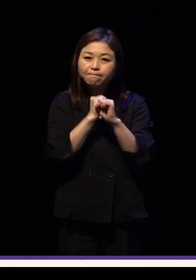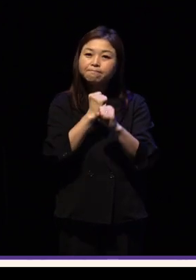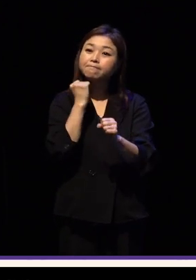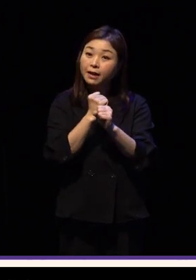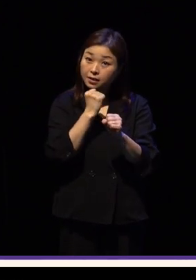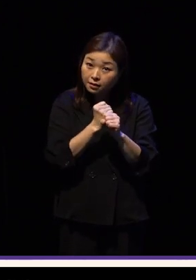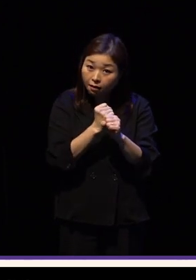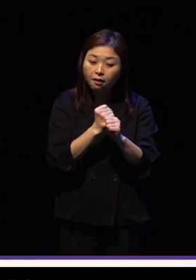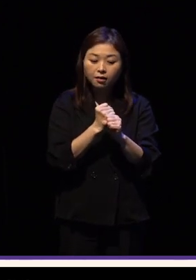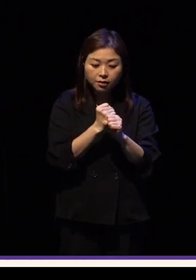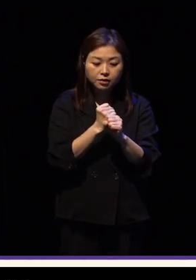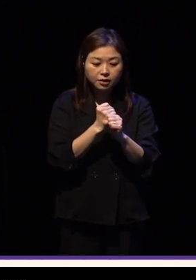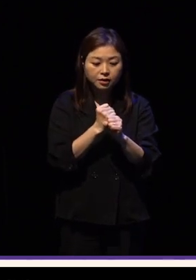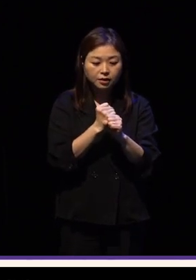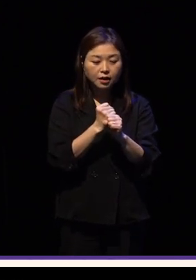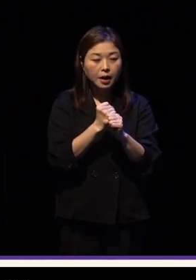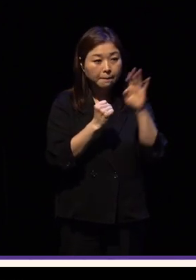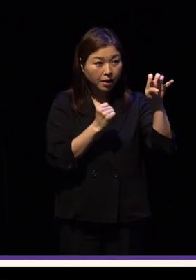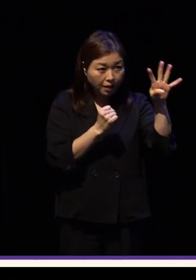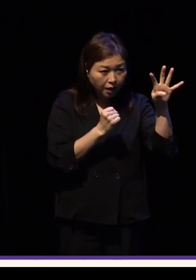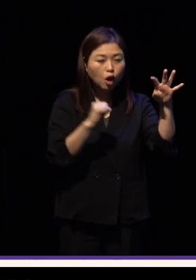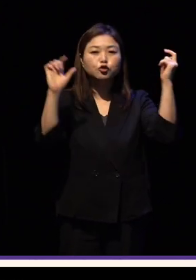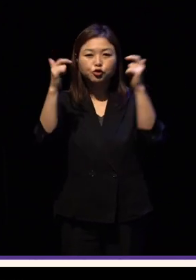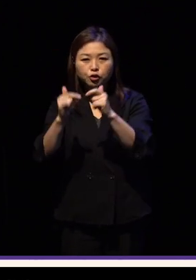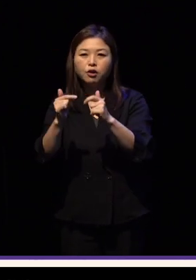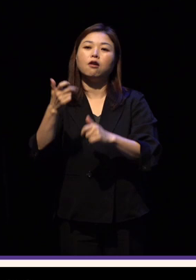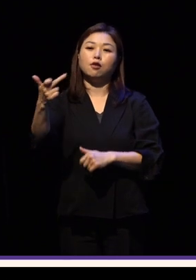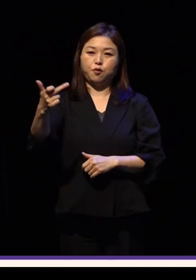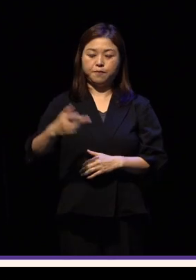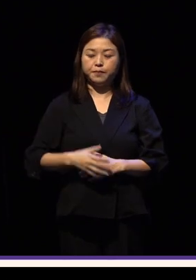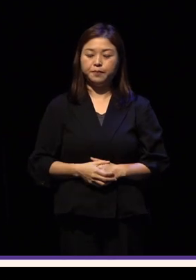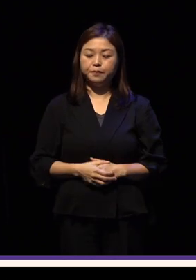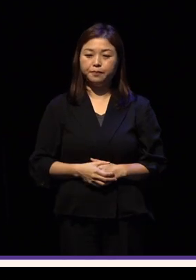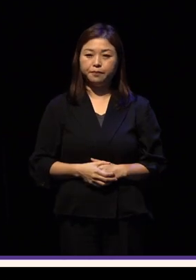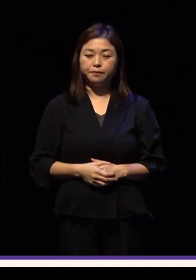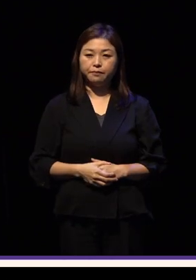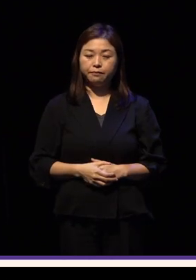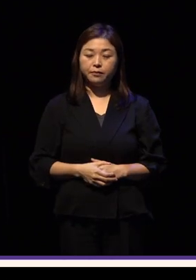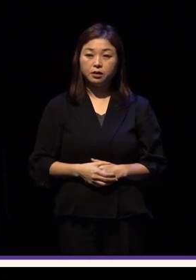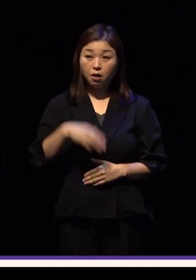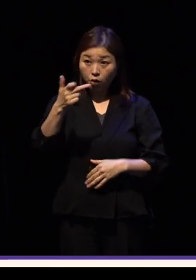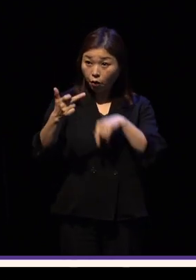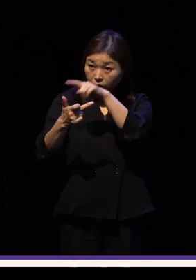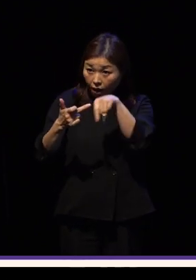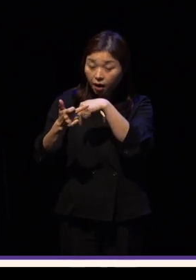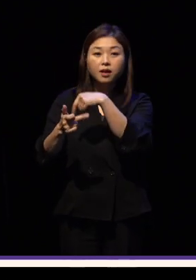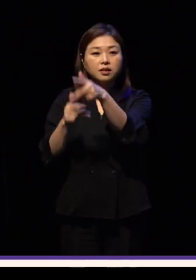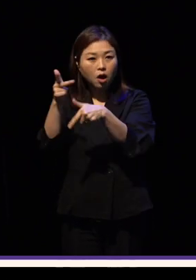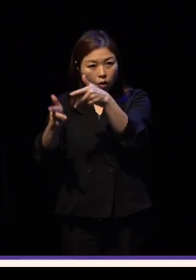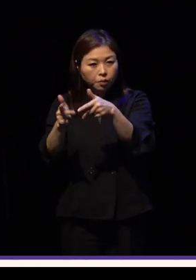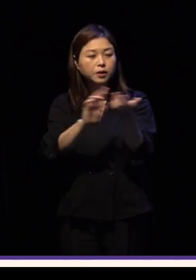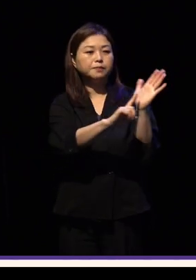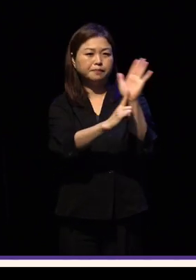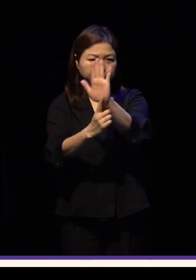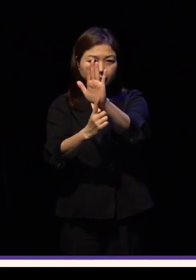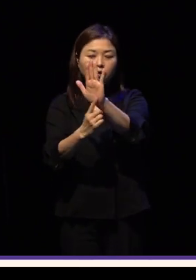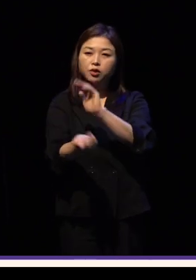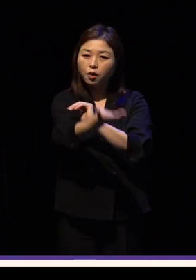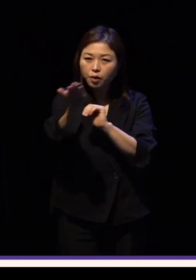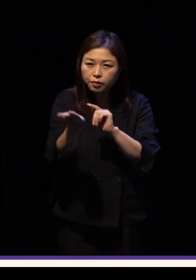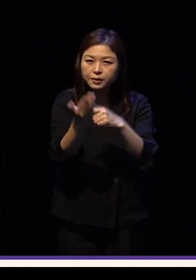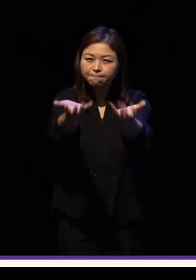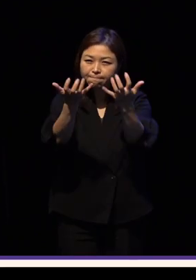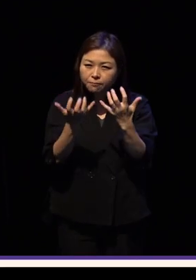17개로 줄어듭니다. 이번에 이렇게 해서 이걸 사전에 공시하고 또 여러분들의 공청회를 통해서